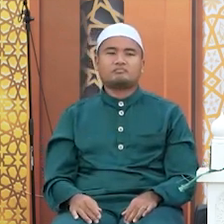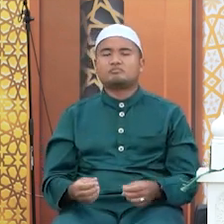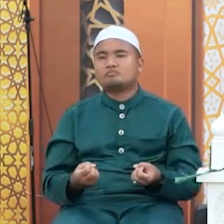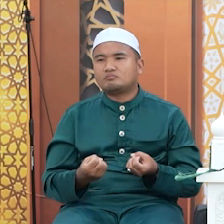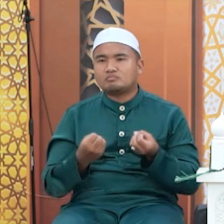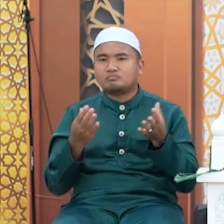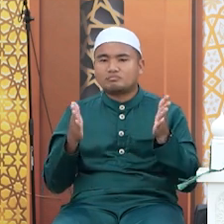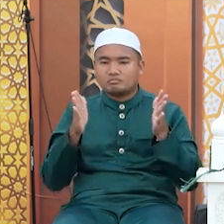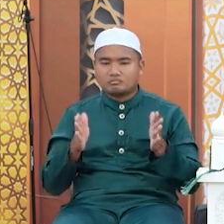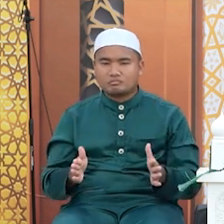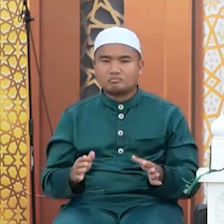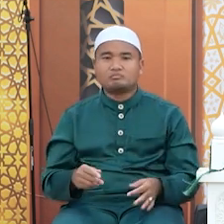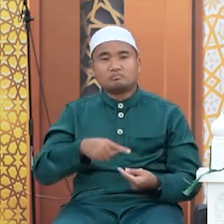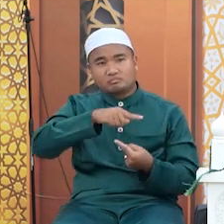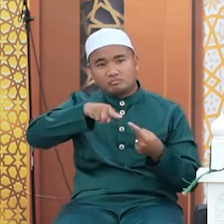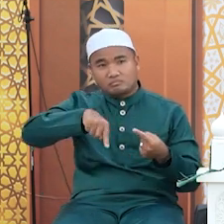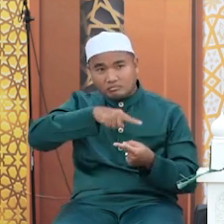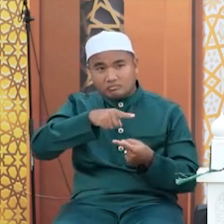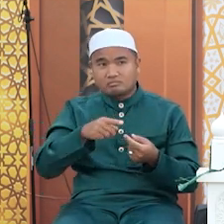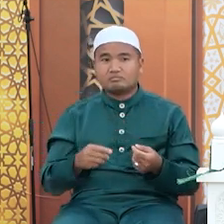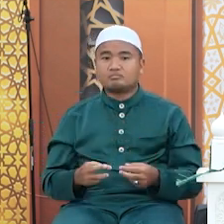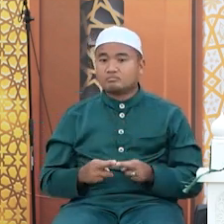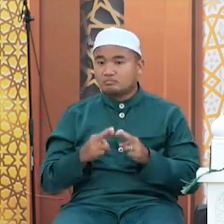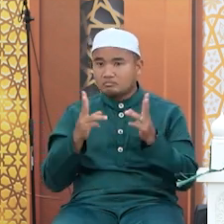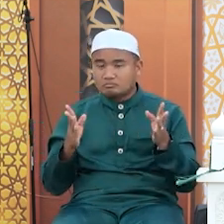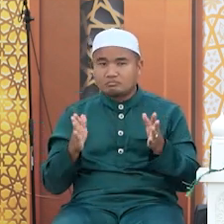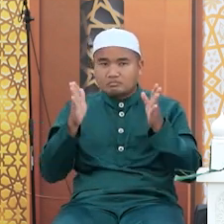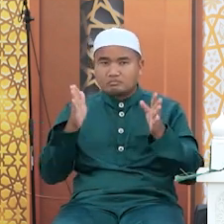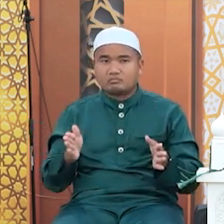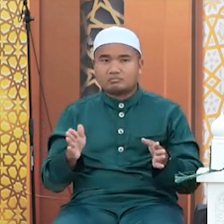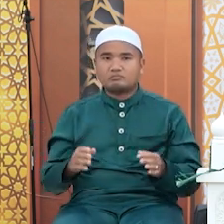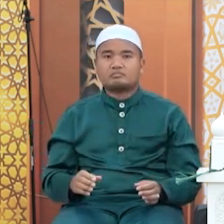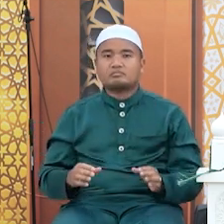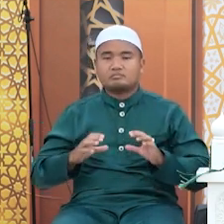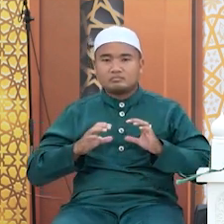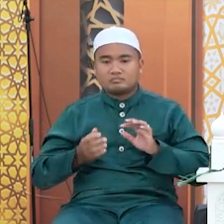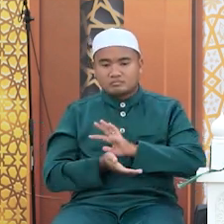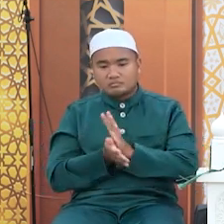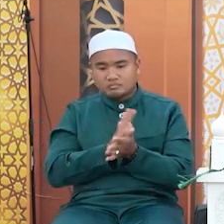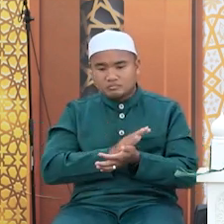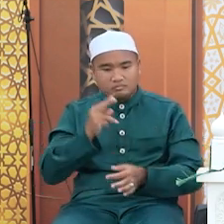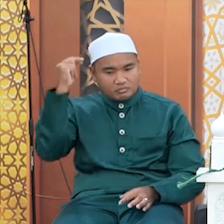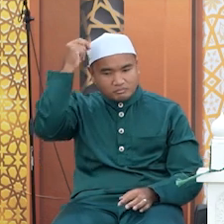Macam-macam. Bila ramai. Jadi dengan sebab itu cara Nabi ajar macam mana.